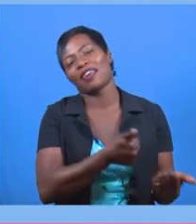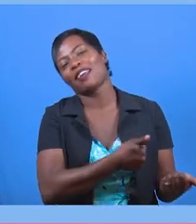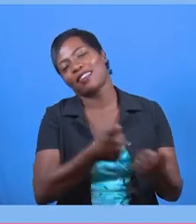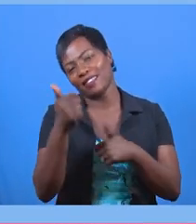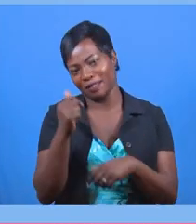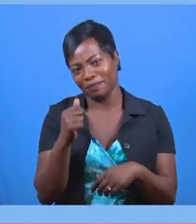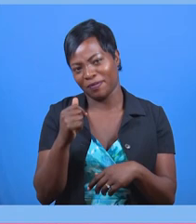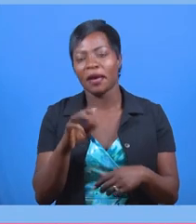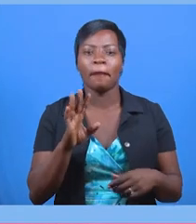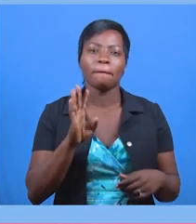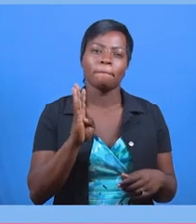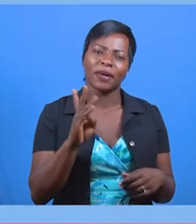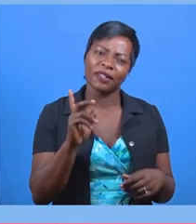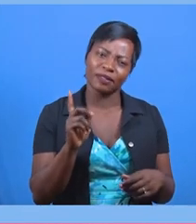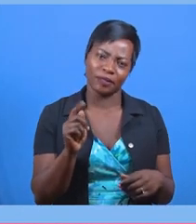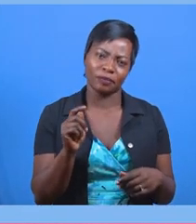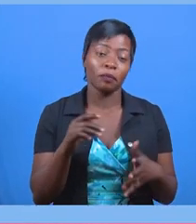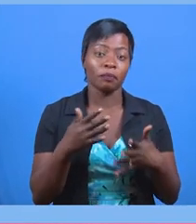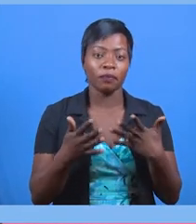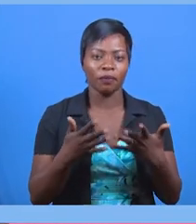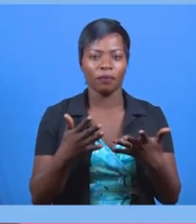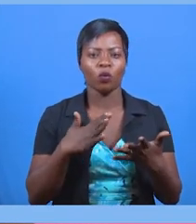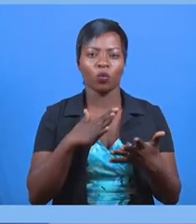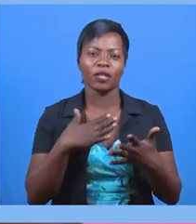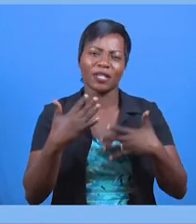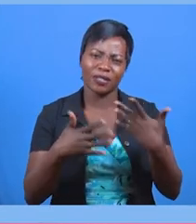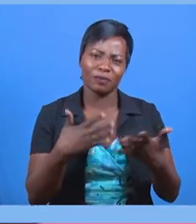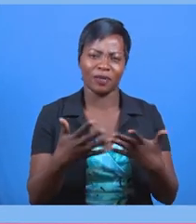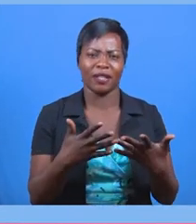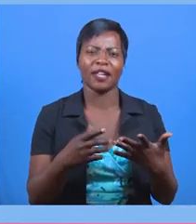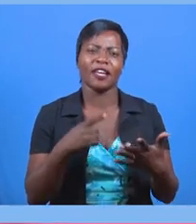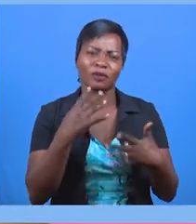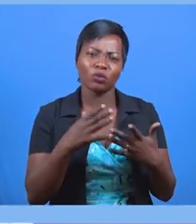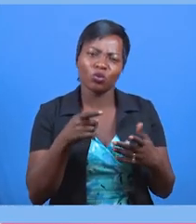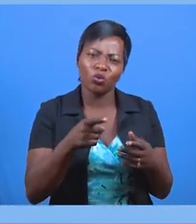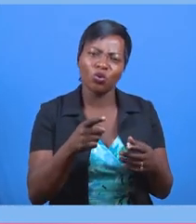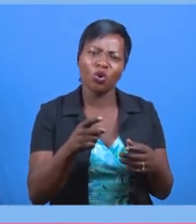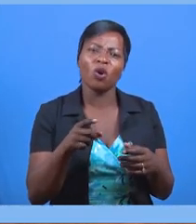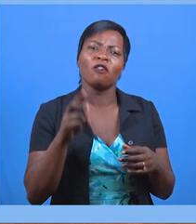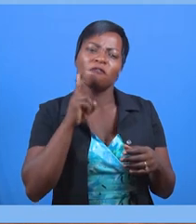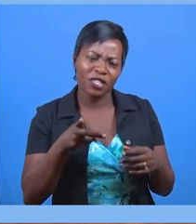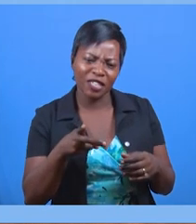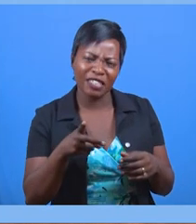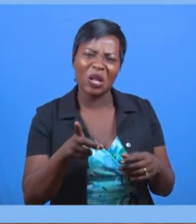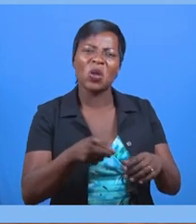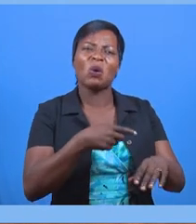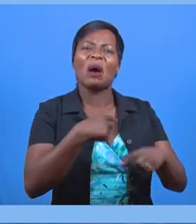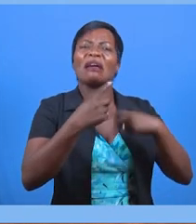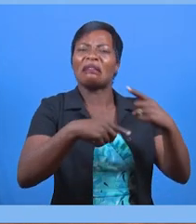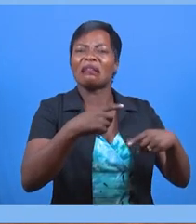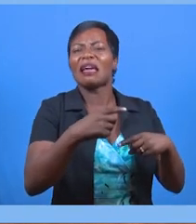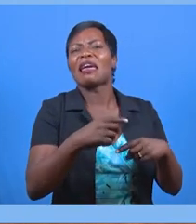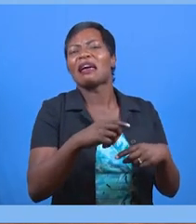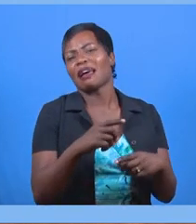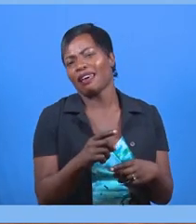zvachose. Ndoda kuti ndirovedzere izwi rekuti haagari zvachose. Nekuti iroro